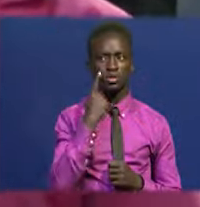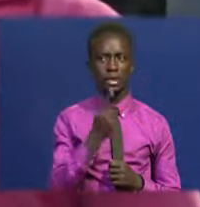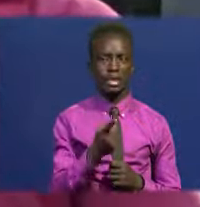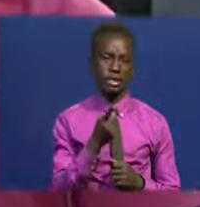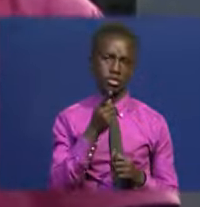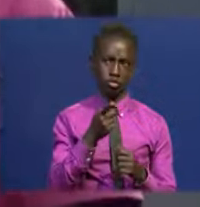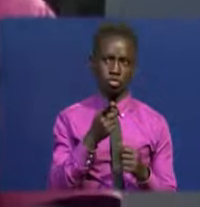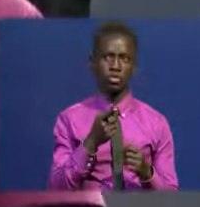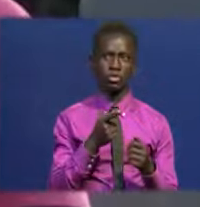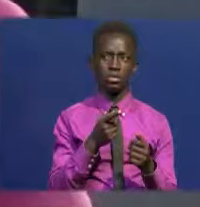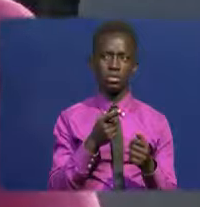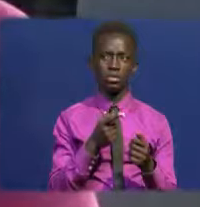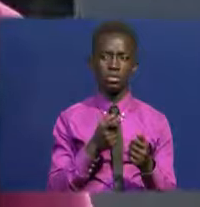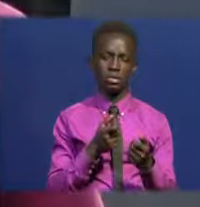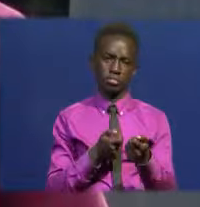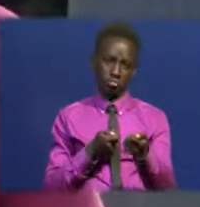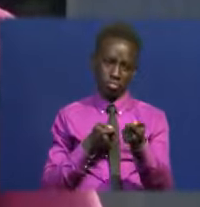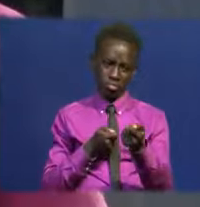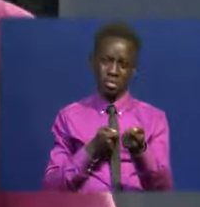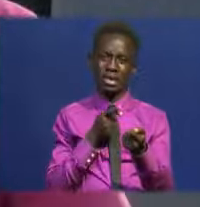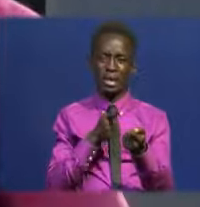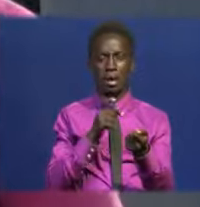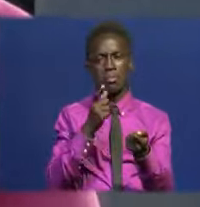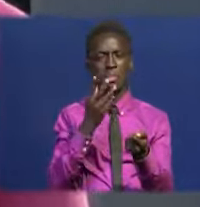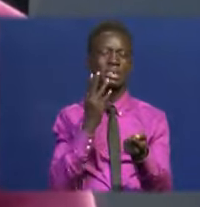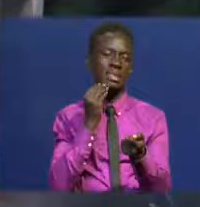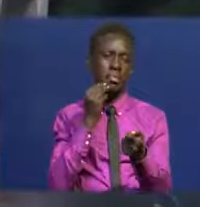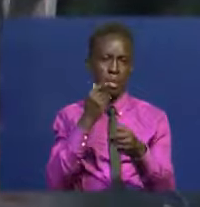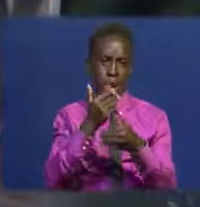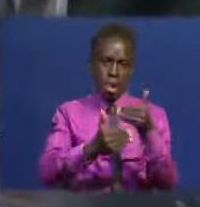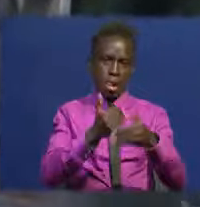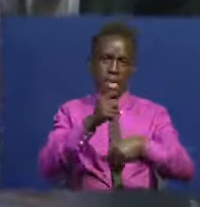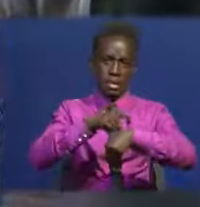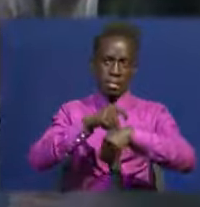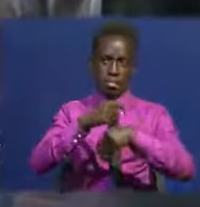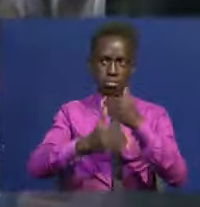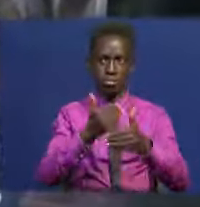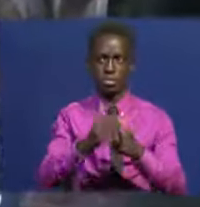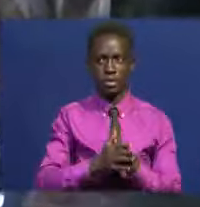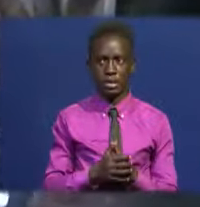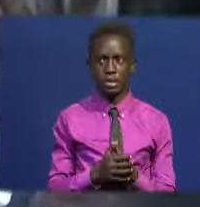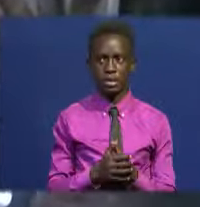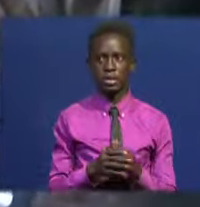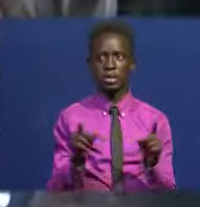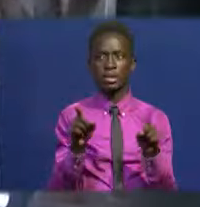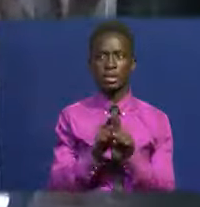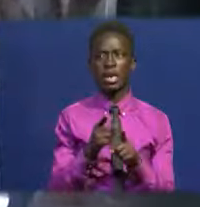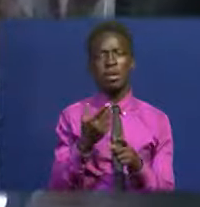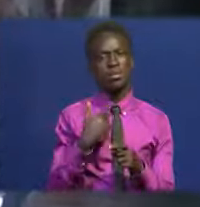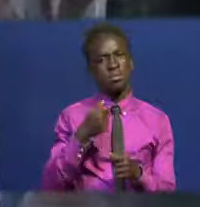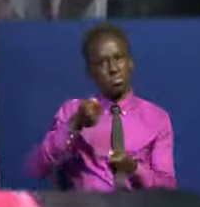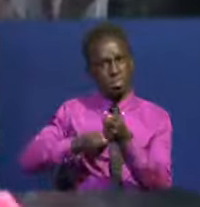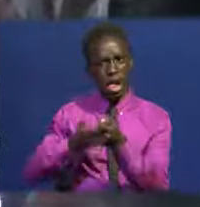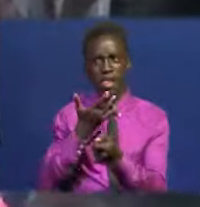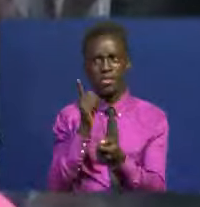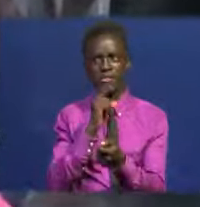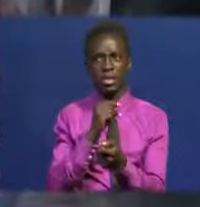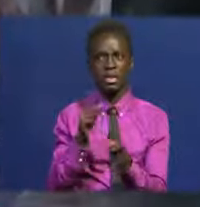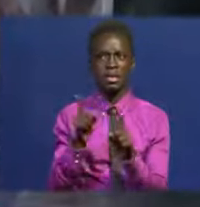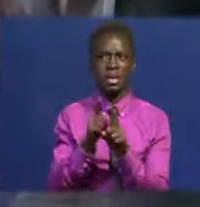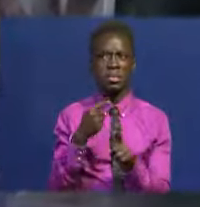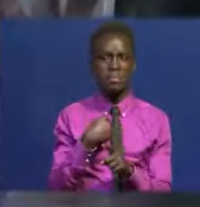hiyo kitu mtu anaweza zoea. Ukifundishwa. Wow. Tumekuwa kawa na mimi pia nimekuwa safi. Nimekuwa na